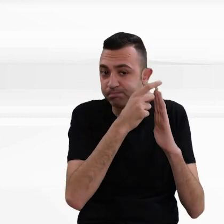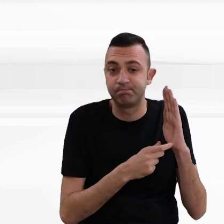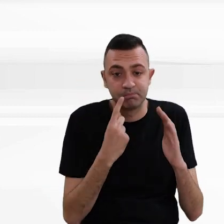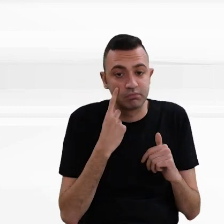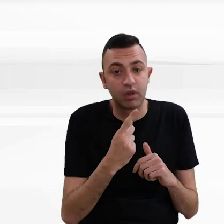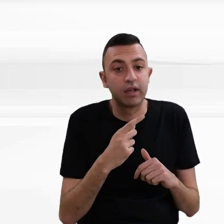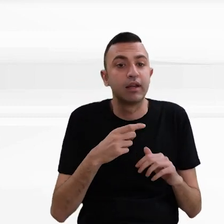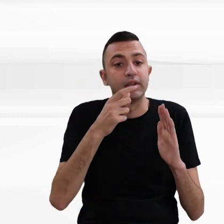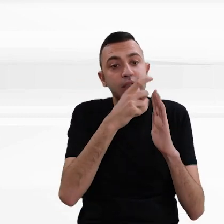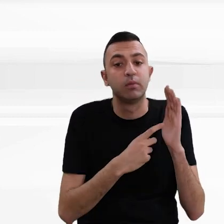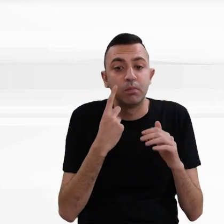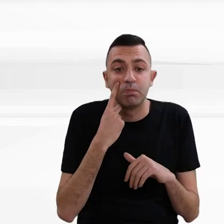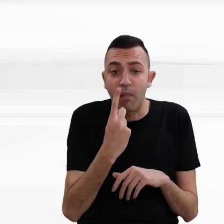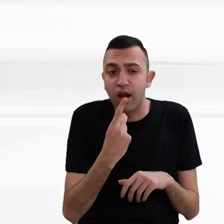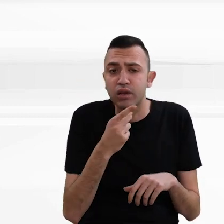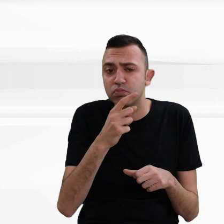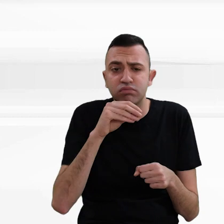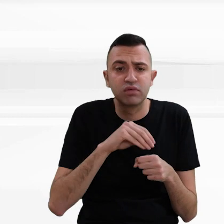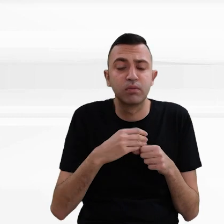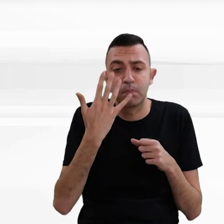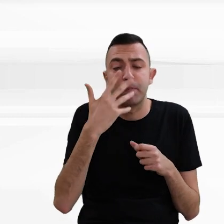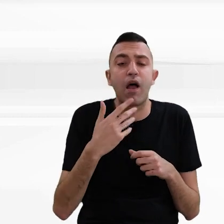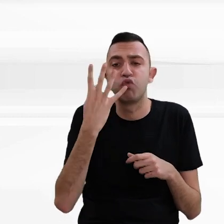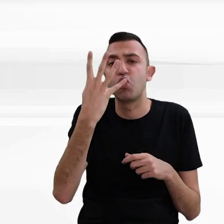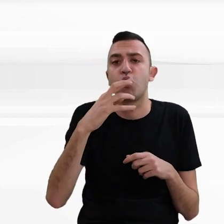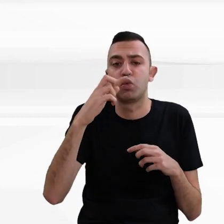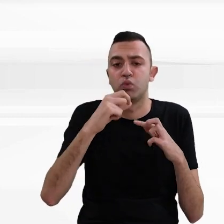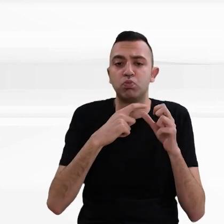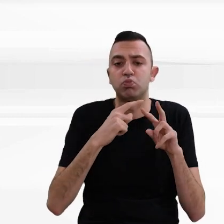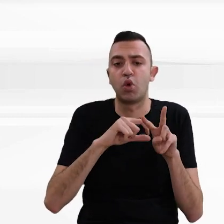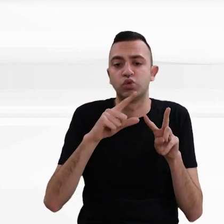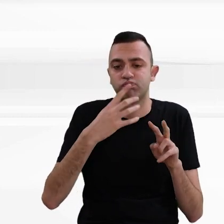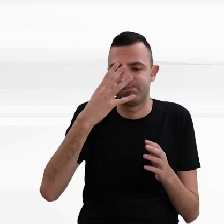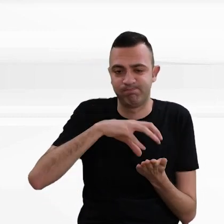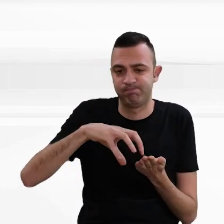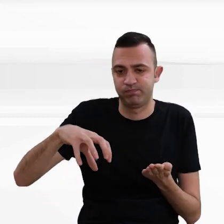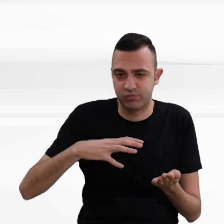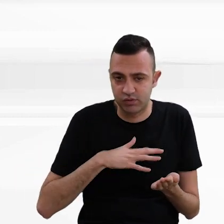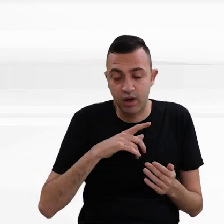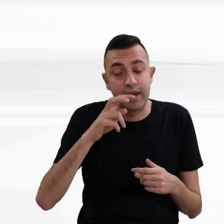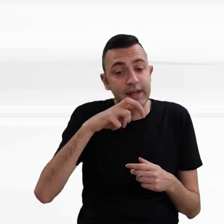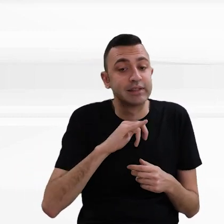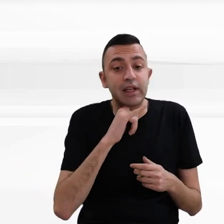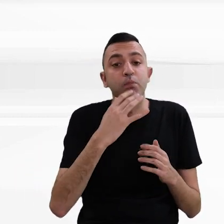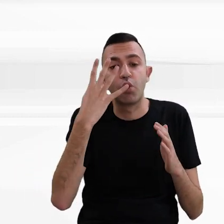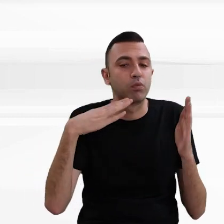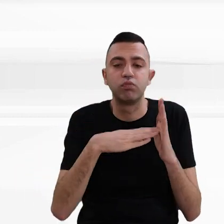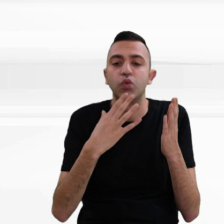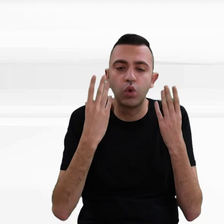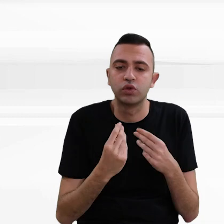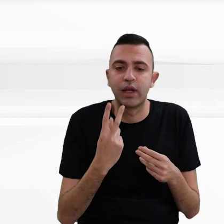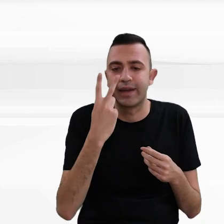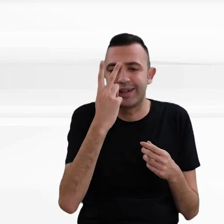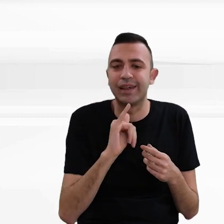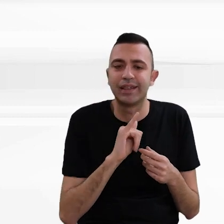grafiğini bakıyorum sütün resmine baktığım zaman pilav dört porsiyon varmış o Hadi 8 gramı dörde bölersem sevgili